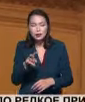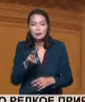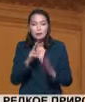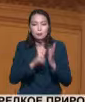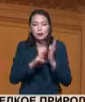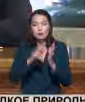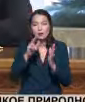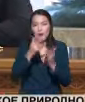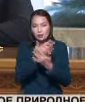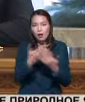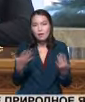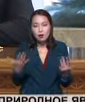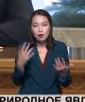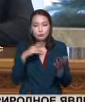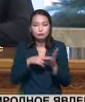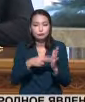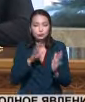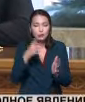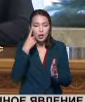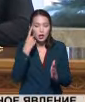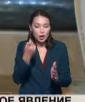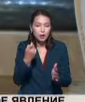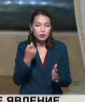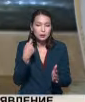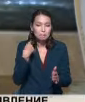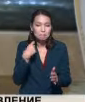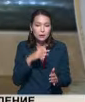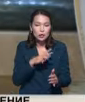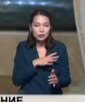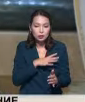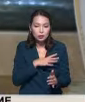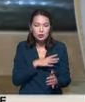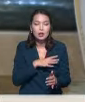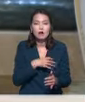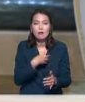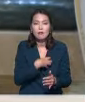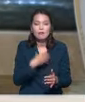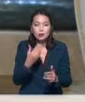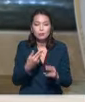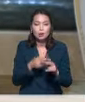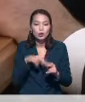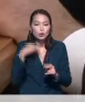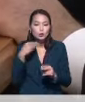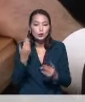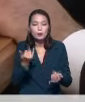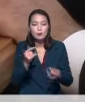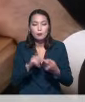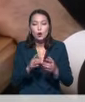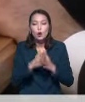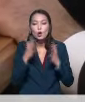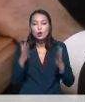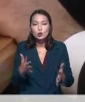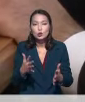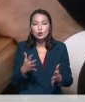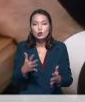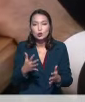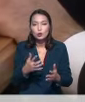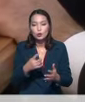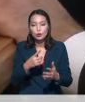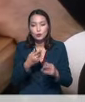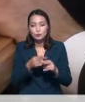товарным позициям, отметил президент. Важную лепту в укрепление торгово-экономических связей вносят более 150